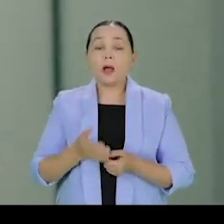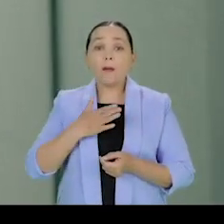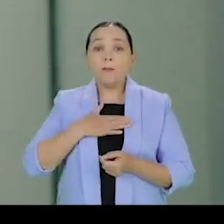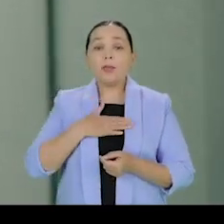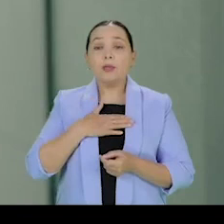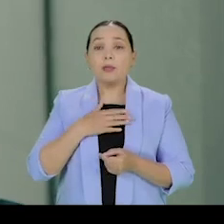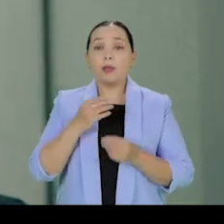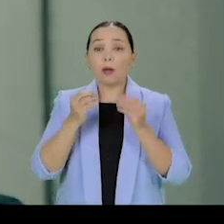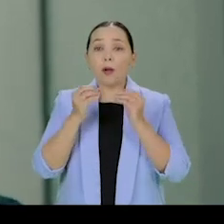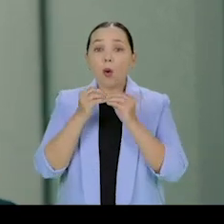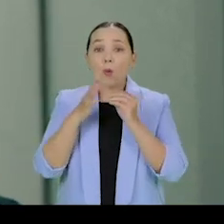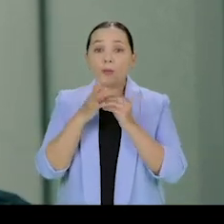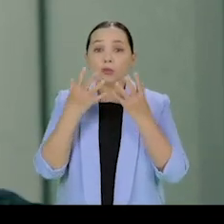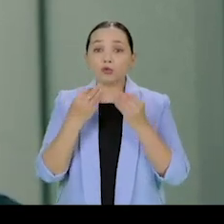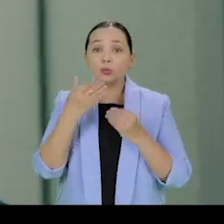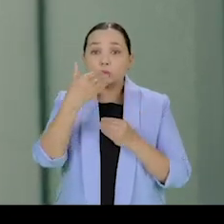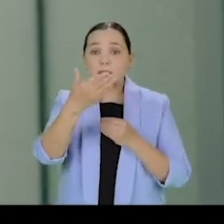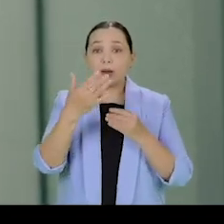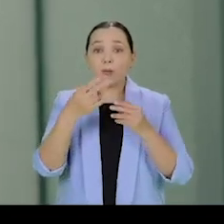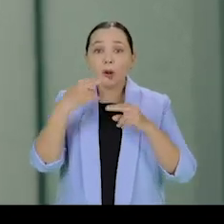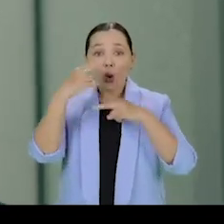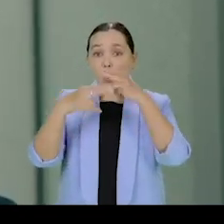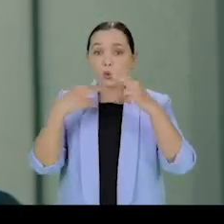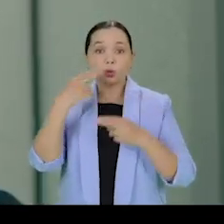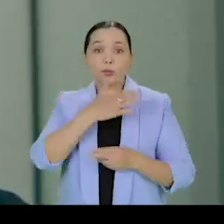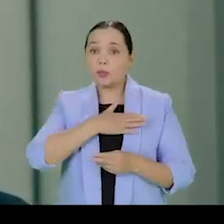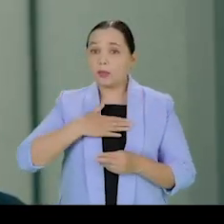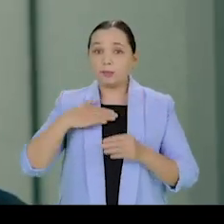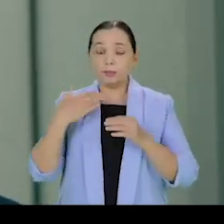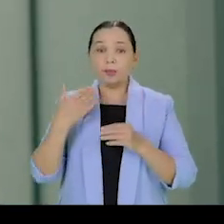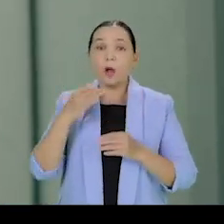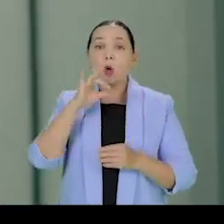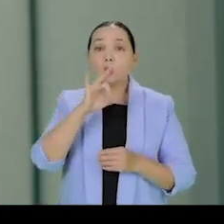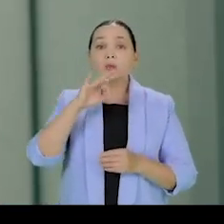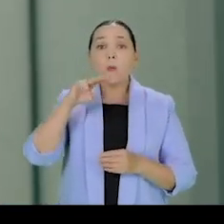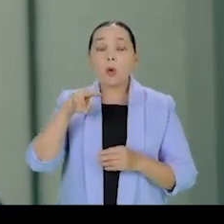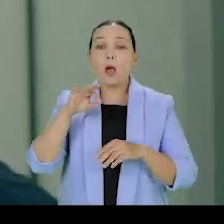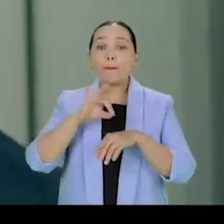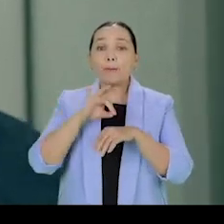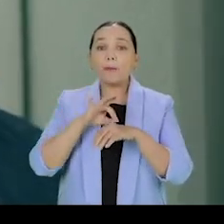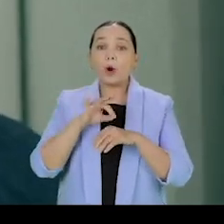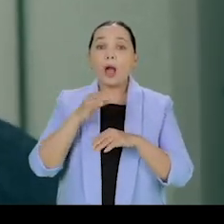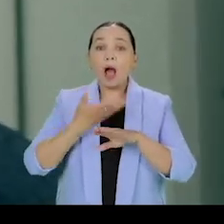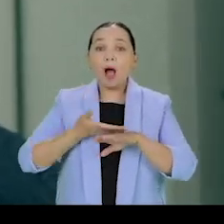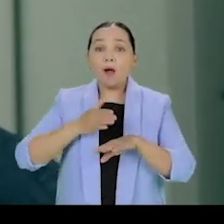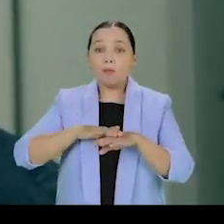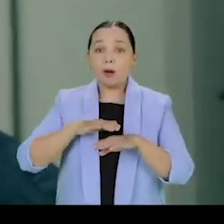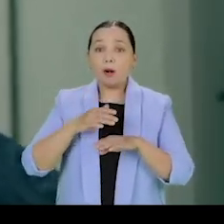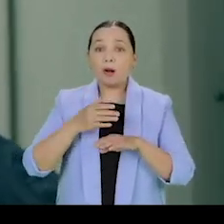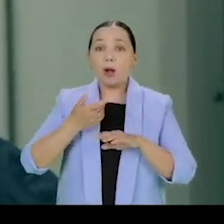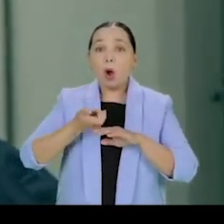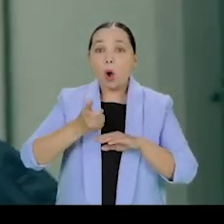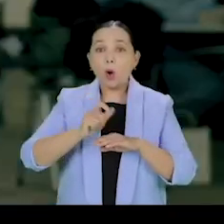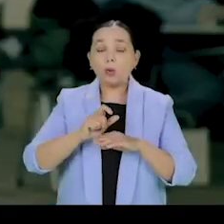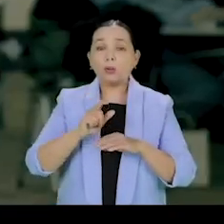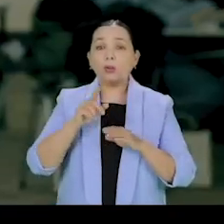Menga qolsa yaqin 15 kun ichida sizlar bilan ko'rishmaganim ma'qulroq deyman. Rustam Polatovich, bemorlardan birining ahvoli og'irlashdi. Zudlik bilan